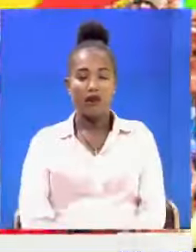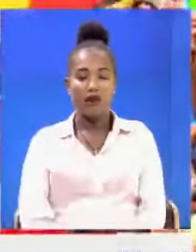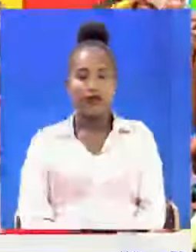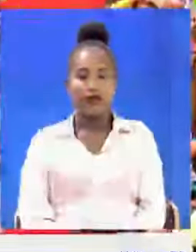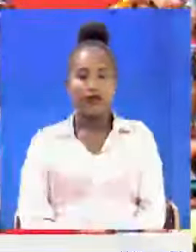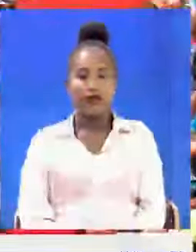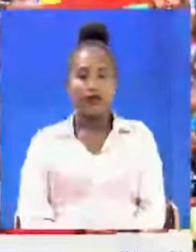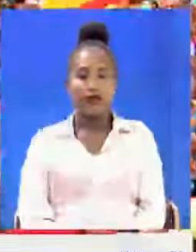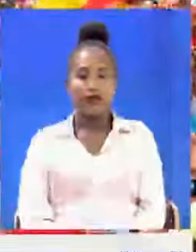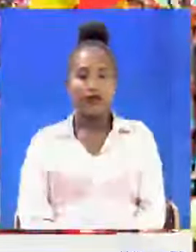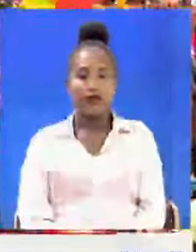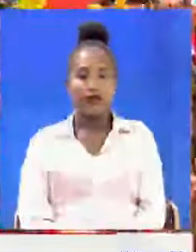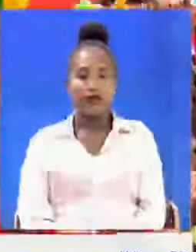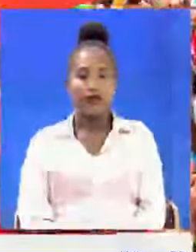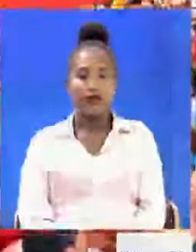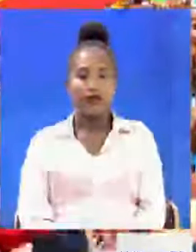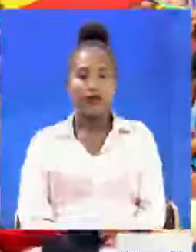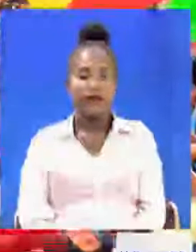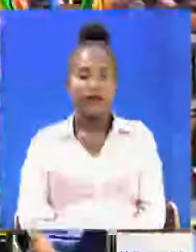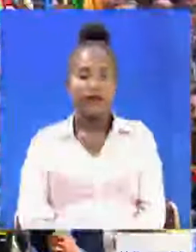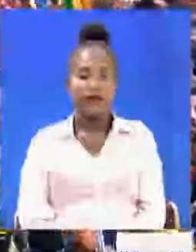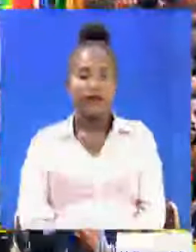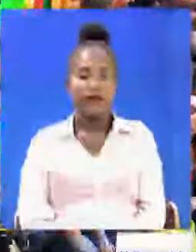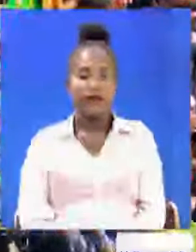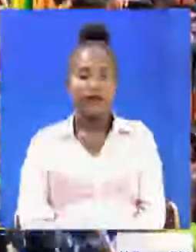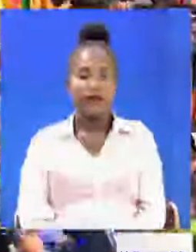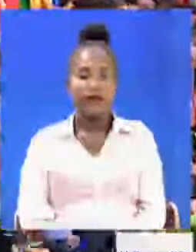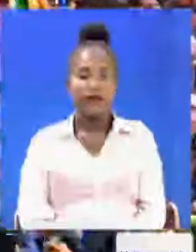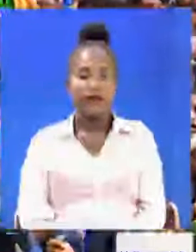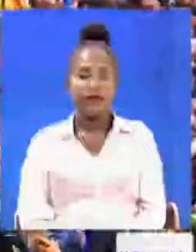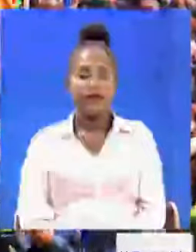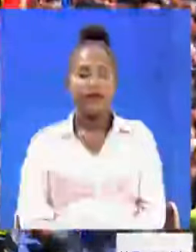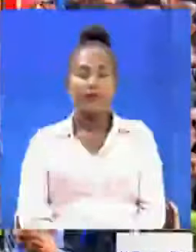እንግዲህ አይኖርም ነገር ባለጸለ